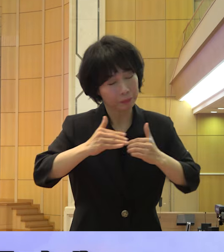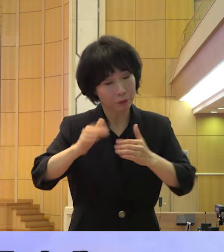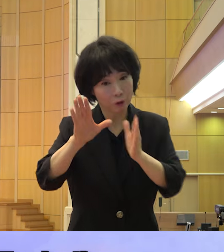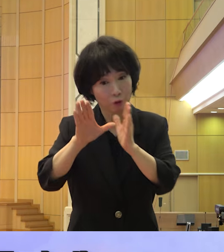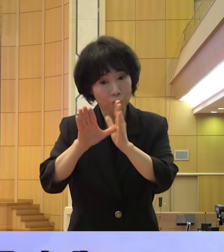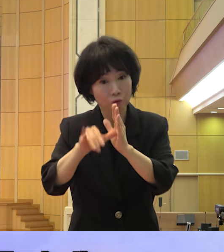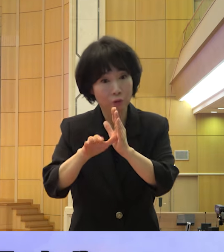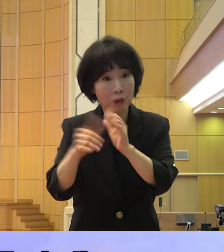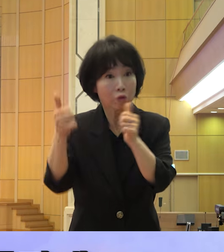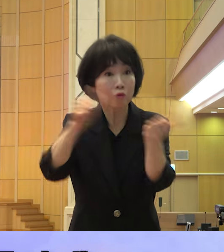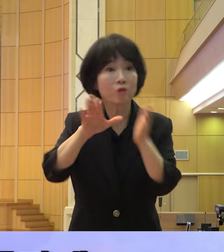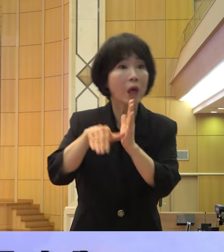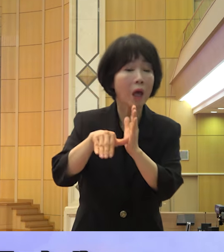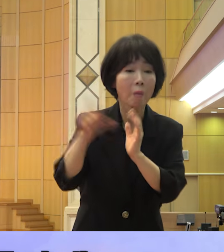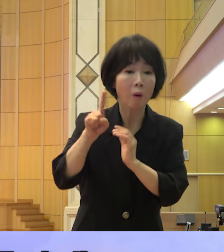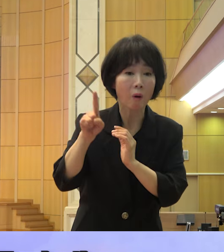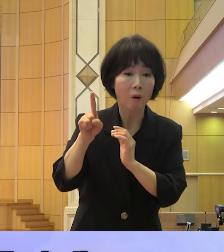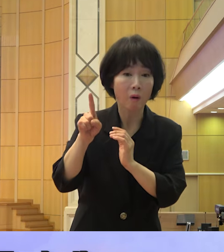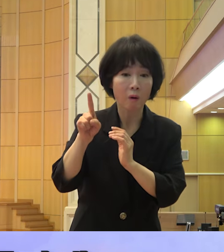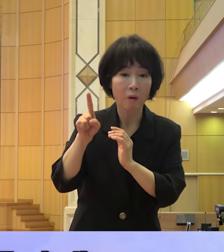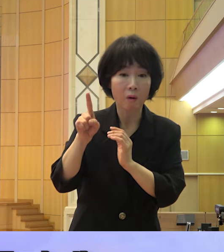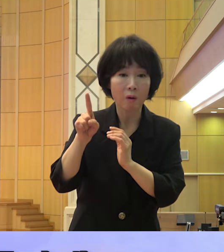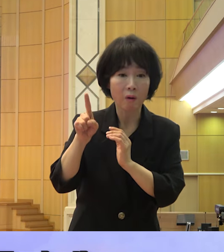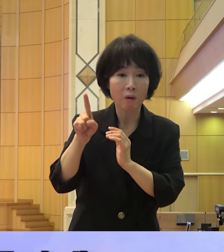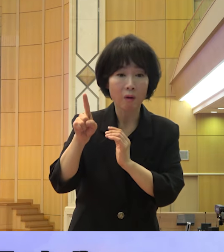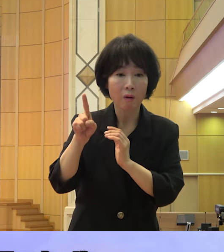날에도 이왕이면